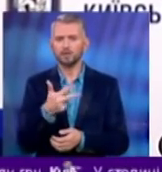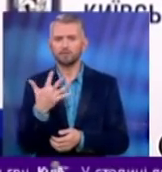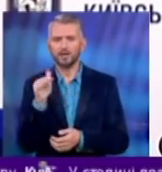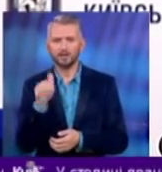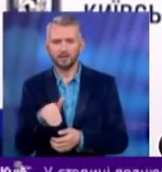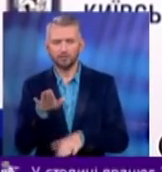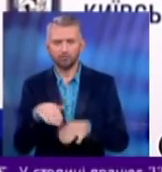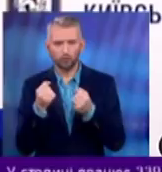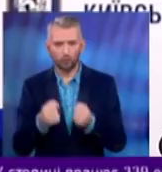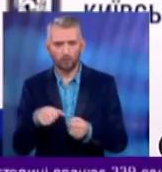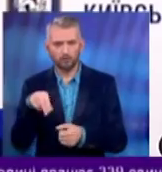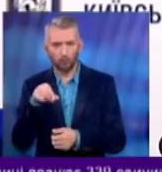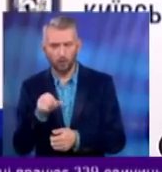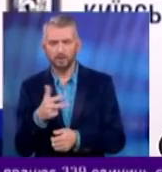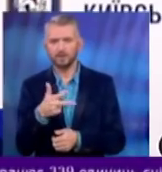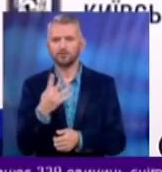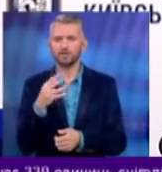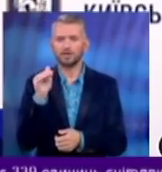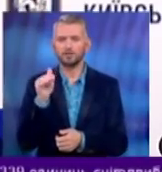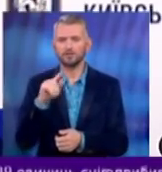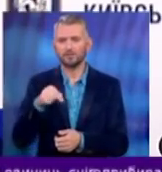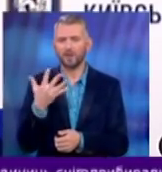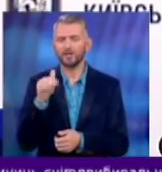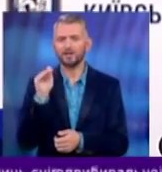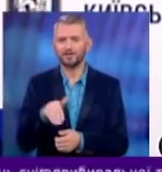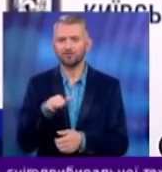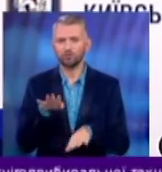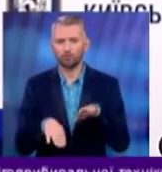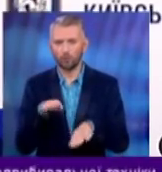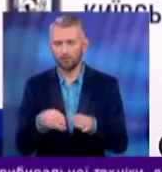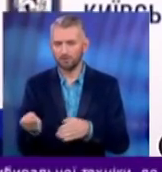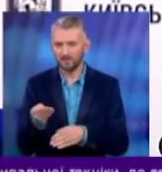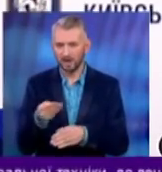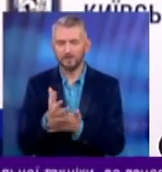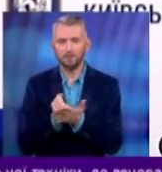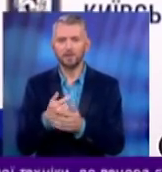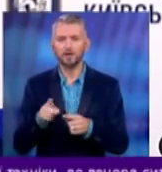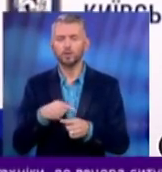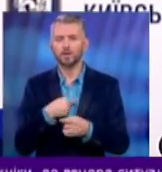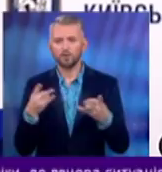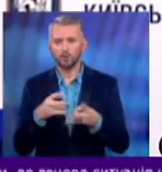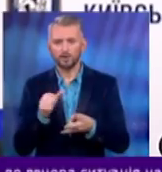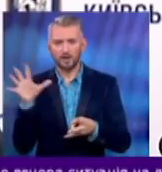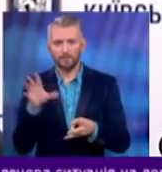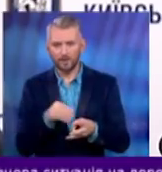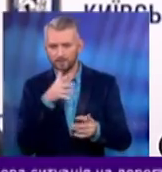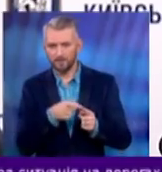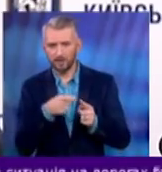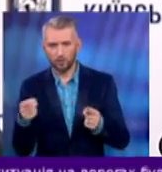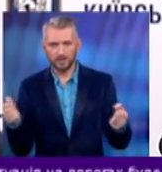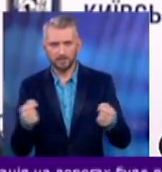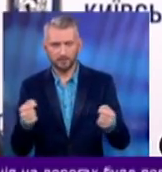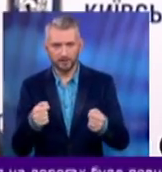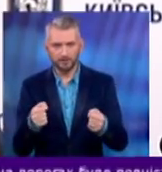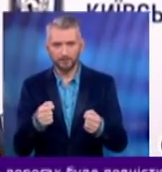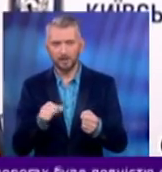солі, 34,5 тисячі тонн піска. Це запаси, які нам необхідні на весь період зимний.